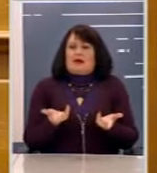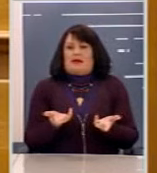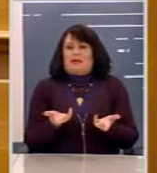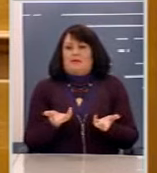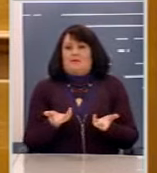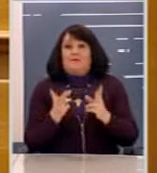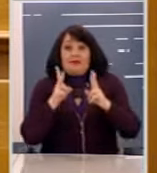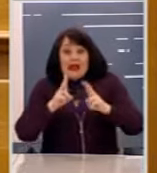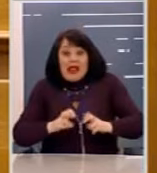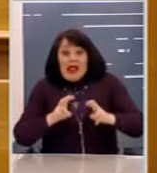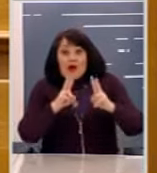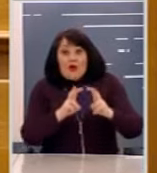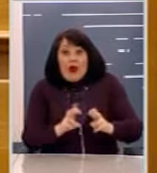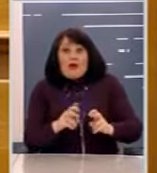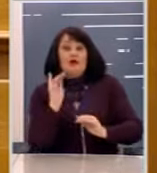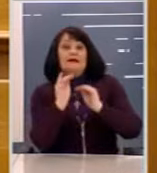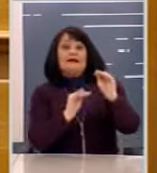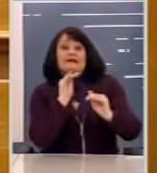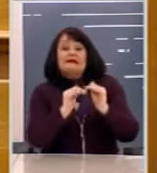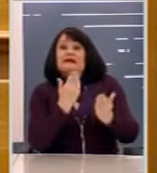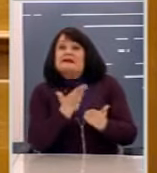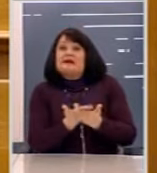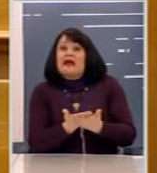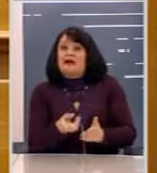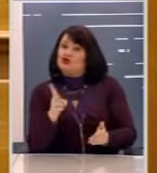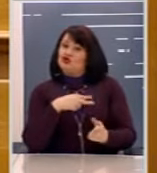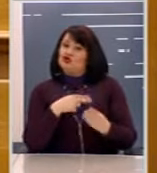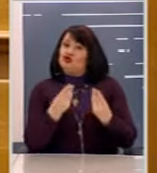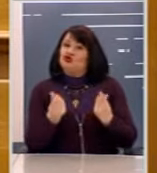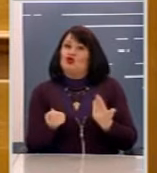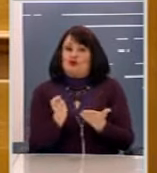τον έλεγχο της προκλητής ζήτησης, τη σωστή συνταγογράφηση.